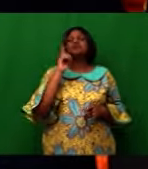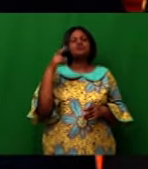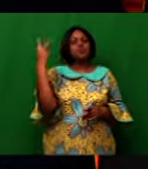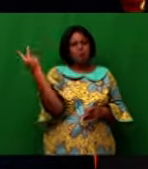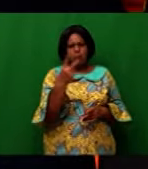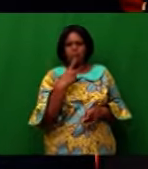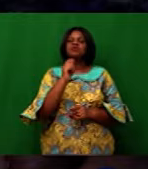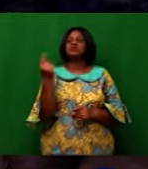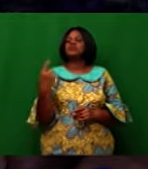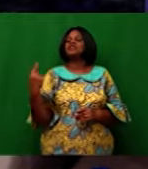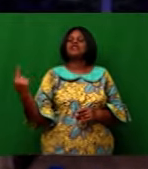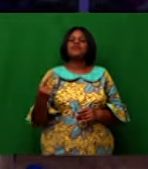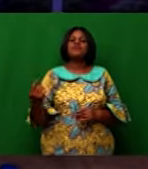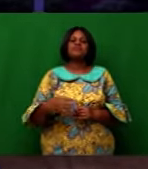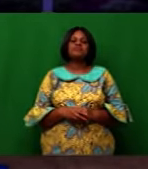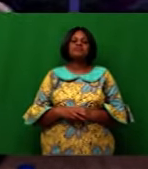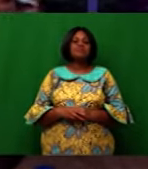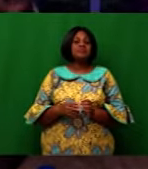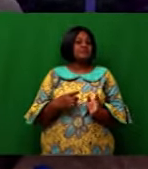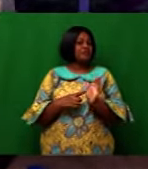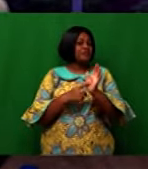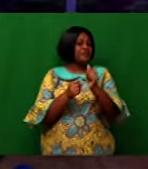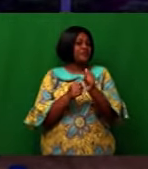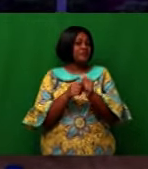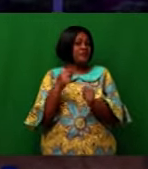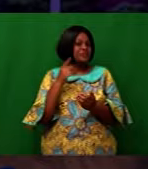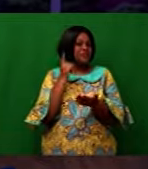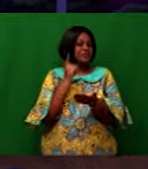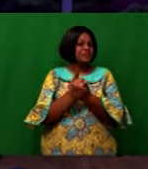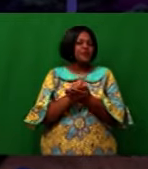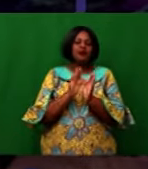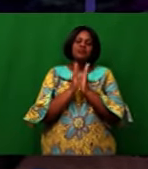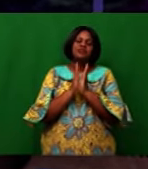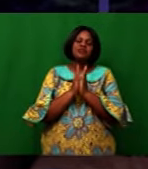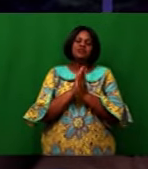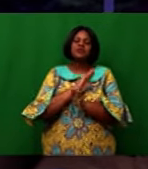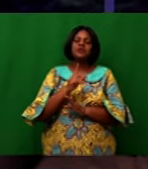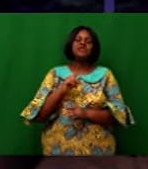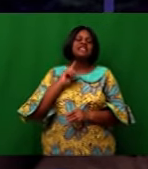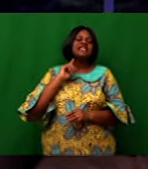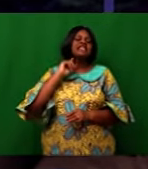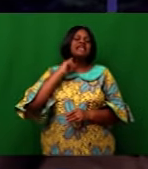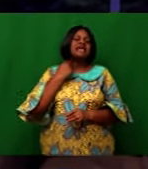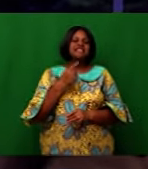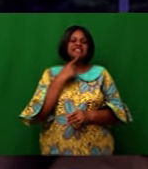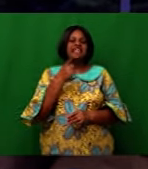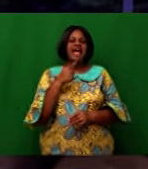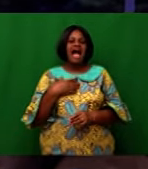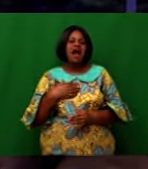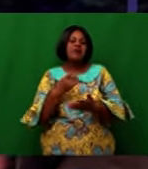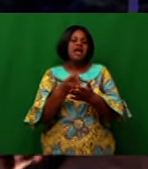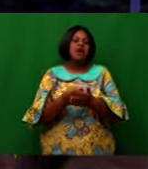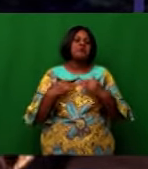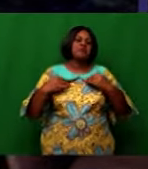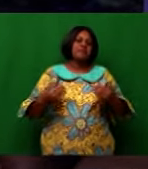makukuta ari kutaurwa hanzi kana moita mbayo musanyepe kuti tiri kubatsira madzimai vamwe vatakakurukura navo